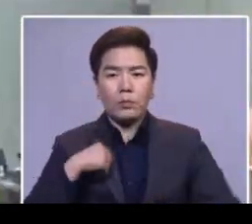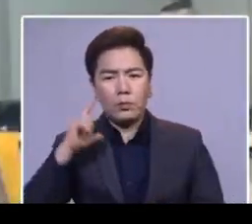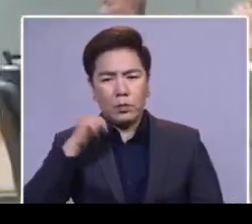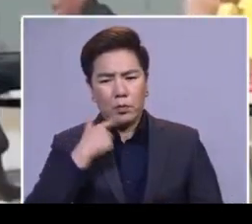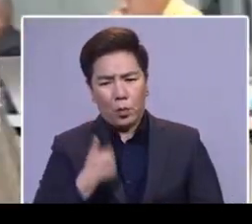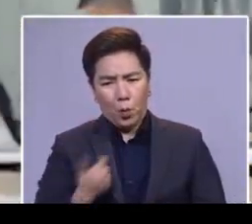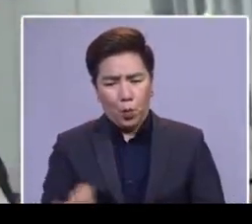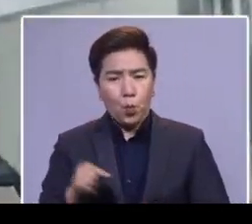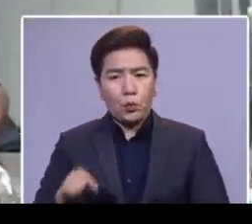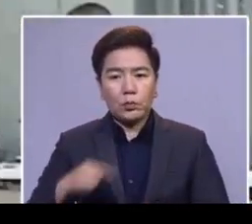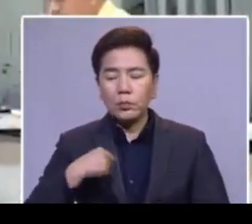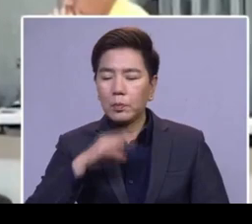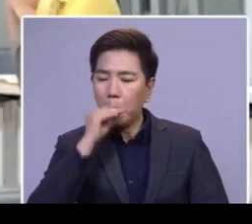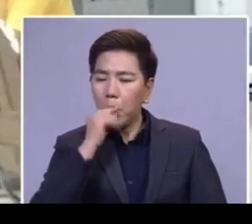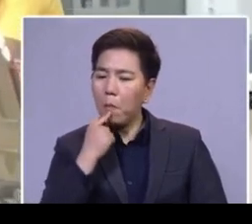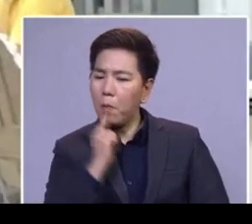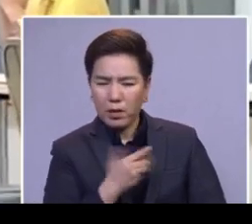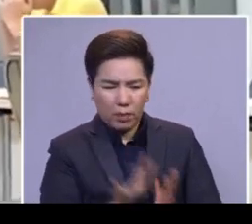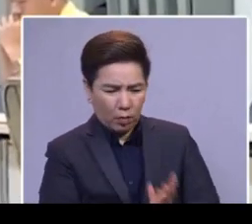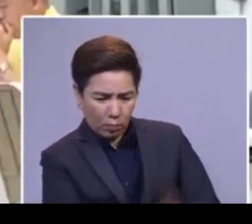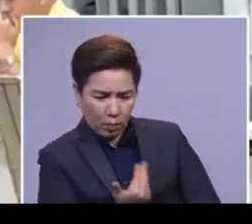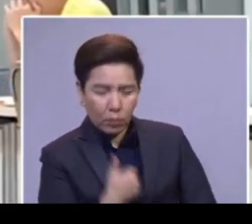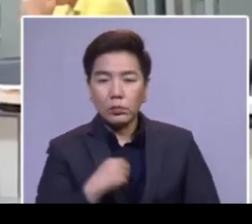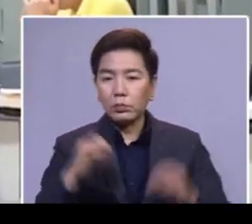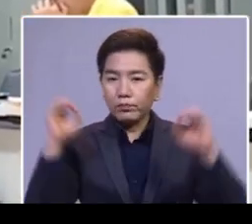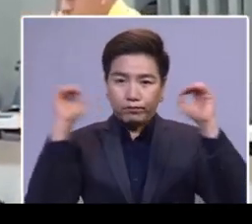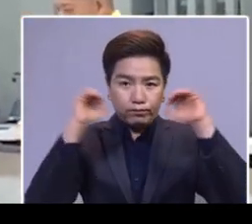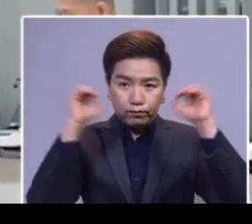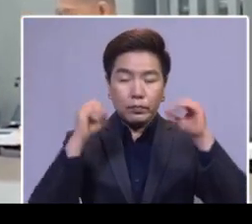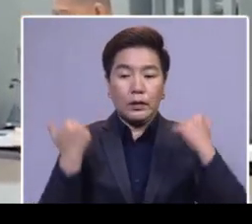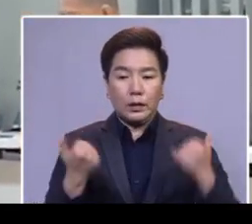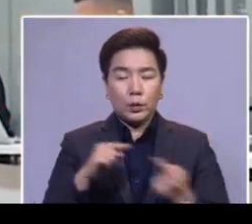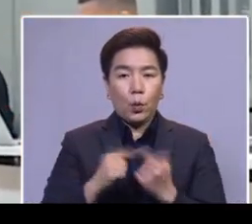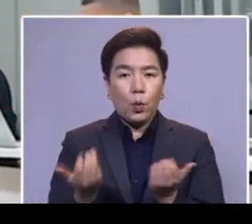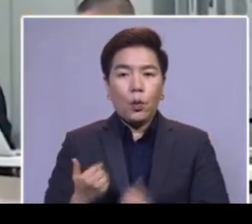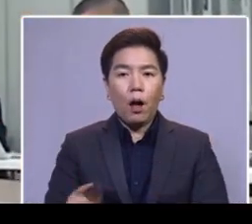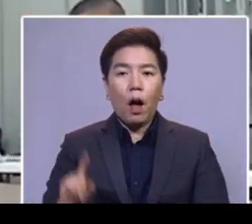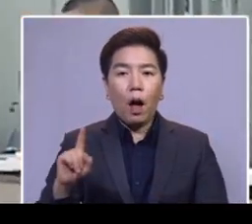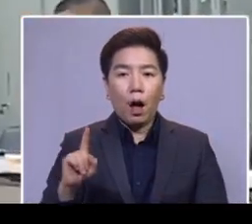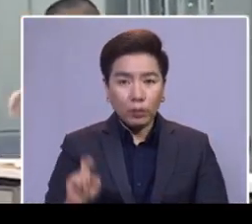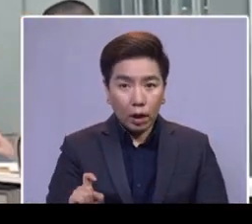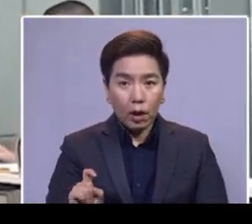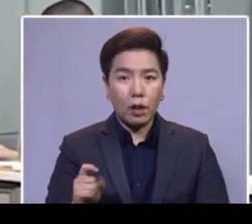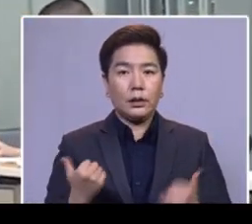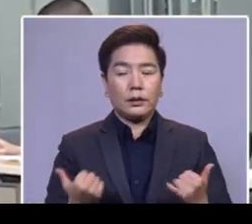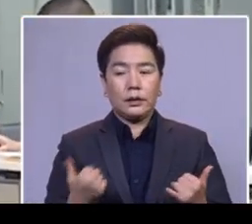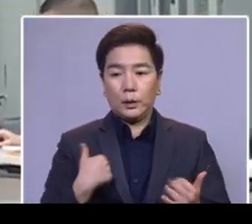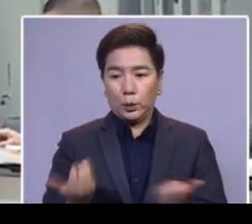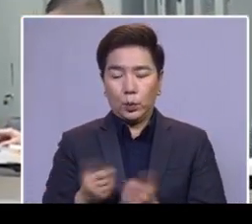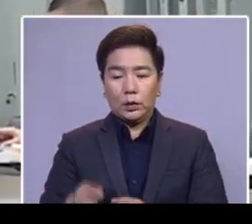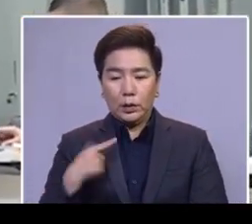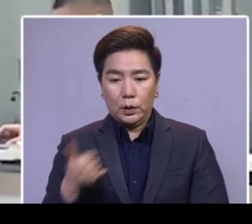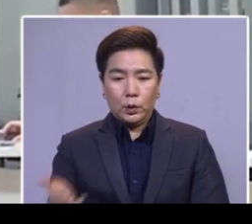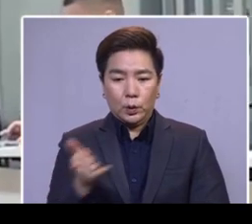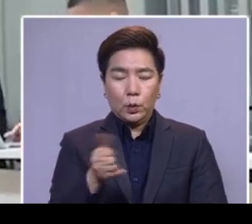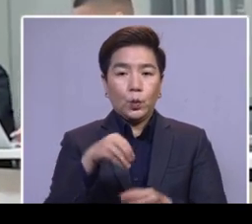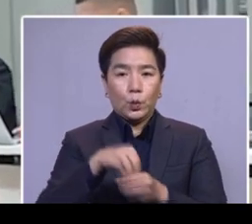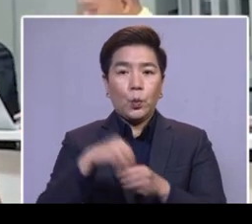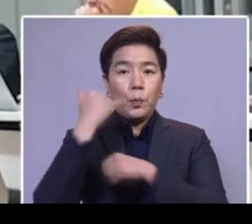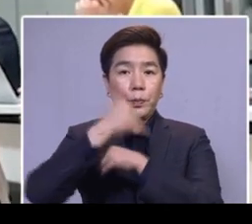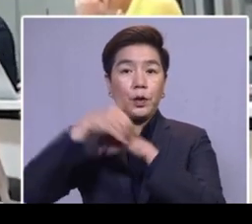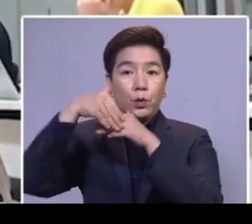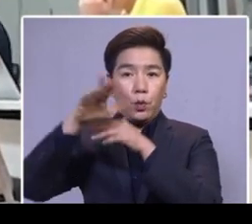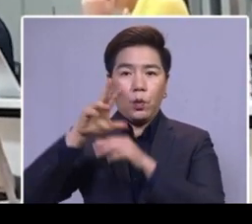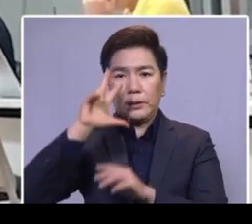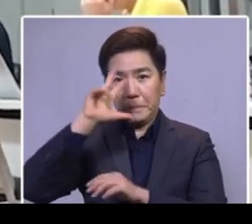ตัวของลูกสาวก็ไม่เคยบ่นหรือว่าทวงเงินแต่อย่างใดก่อนที่ลูกสาวจะเสียชีวิตนะคะลูกได้ไปอยู่กับสามีที่ต่างประเทศ